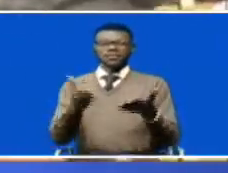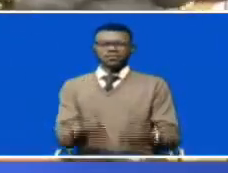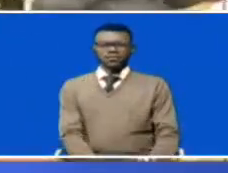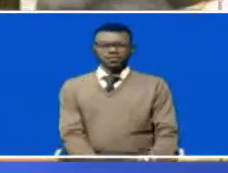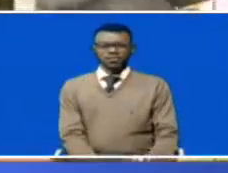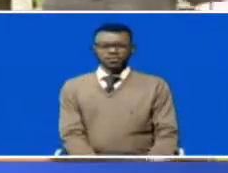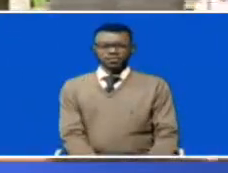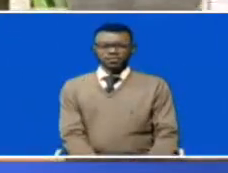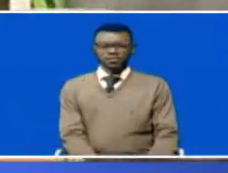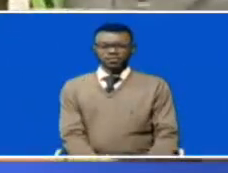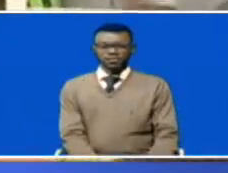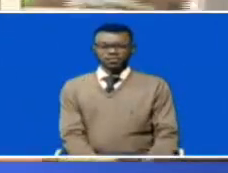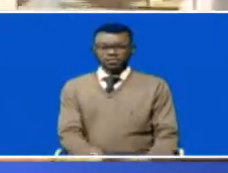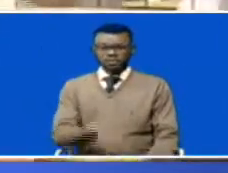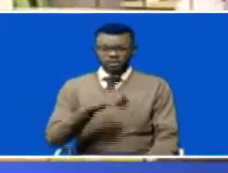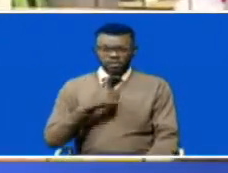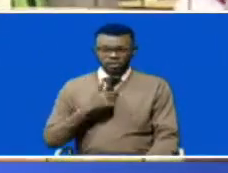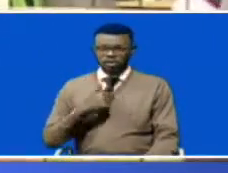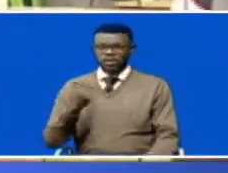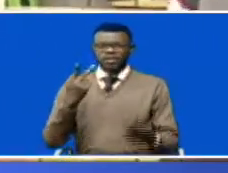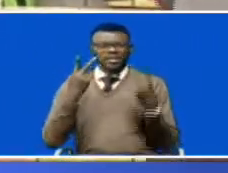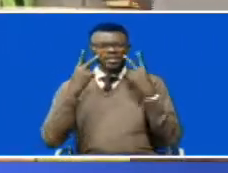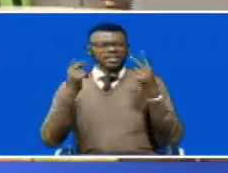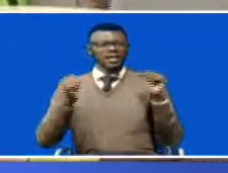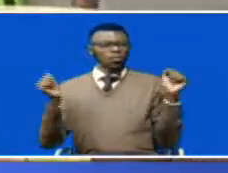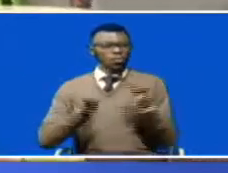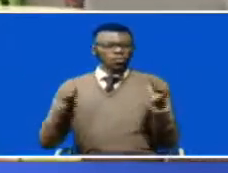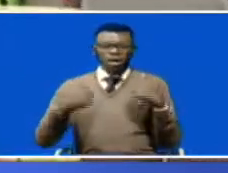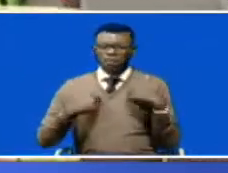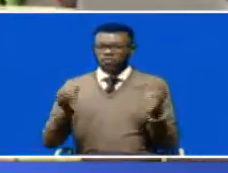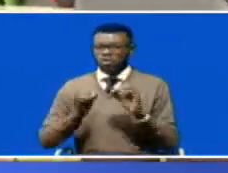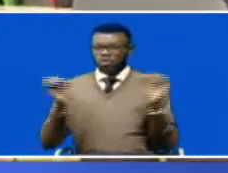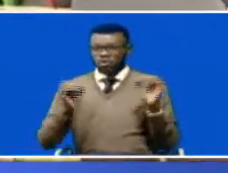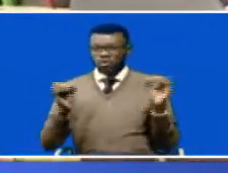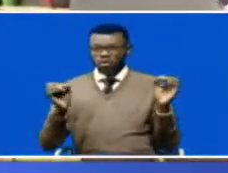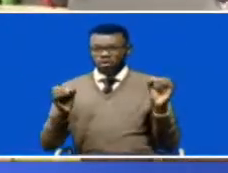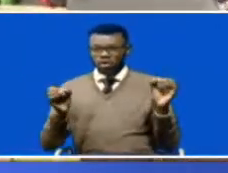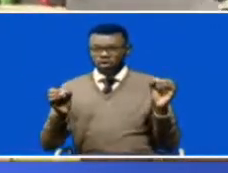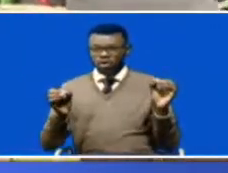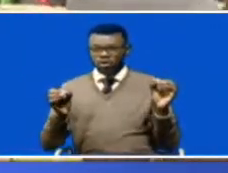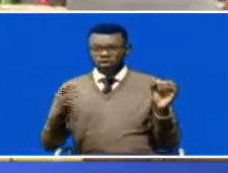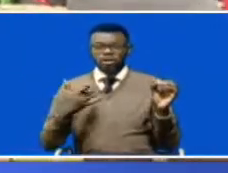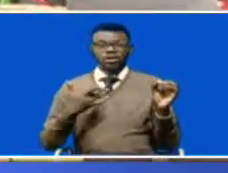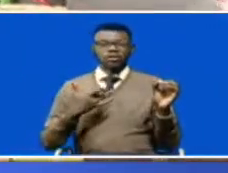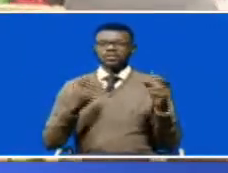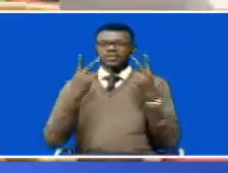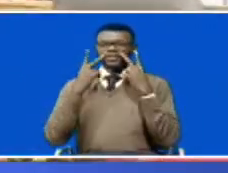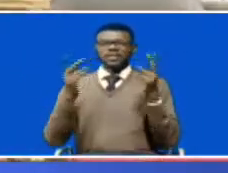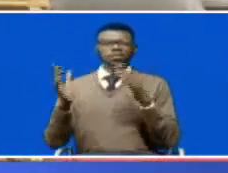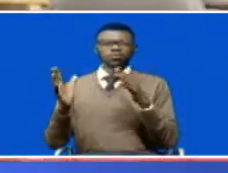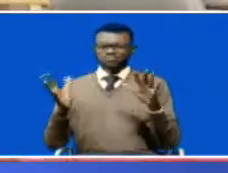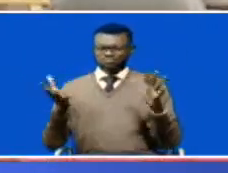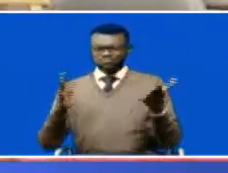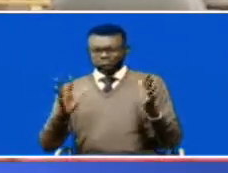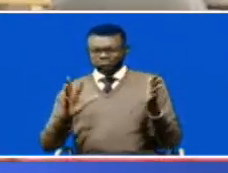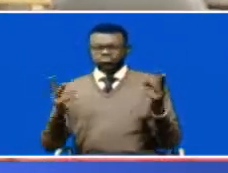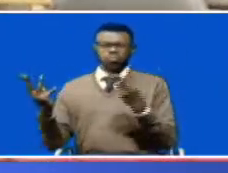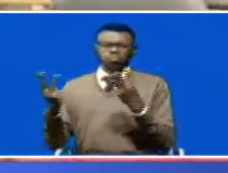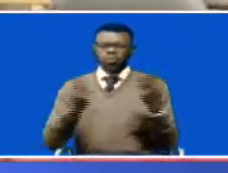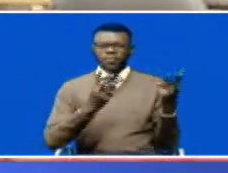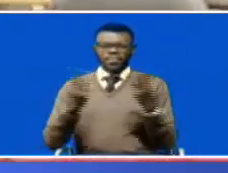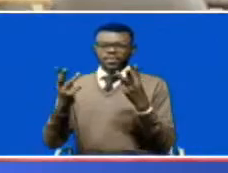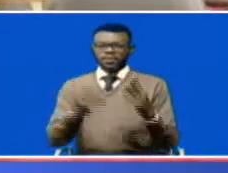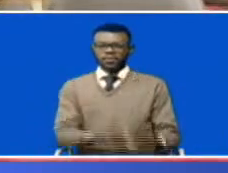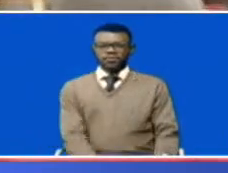si hakuna jua. Ukisema baridi hakuna baridi. Ni ile moderate kabisa. Wala umepeleka wengine mbio sana. Ulikuwa